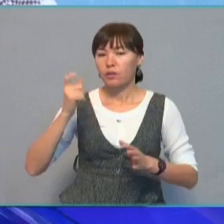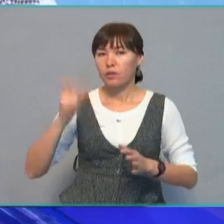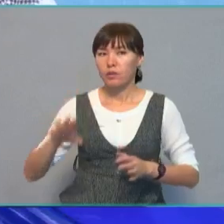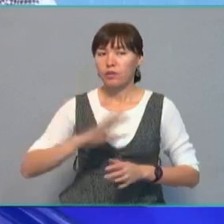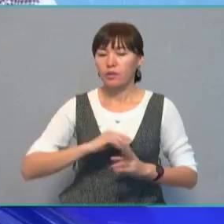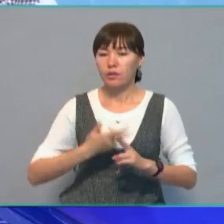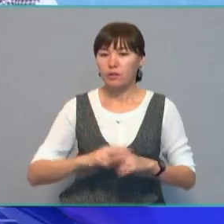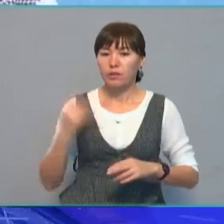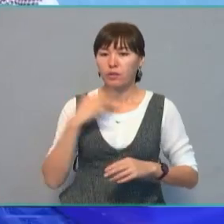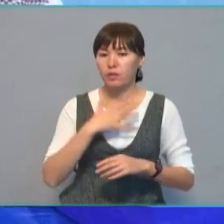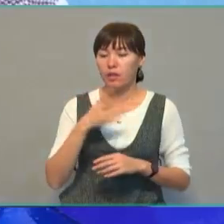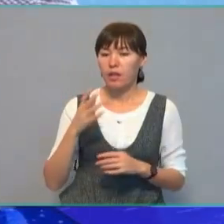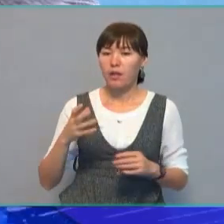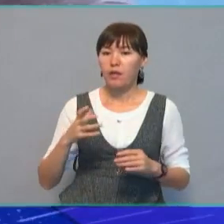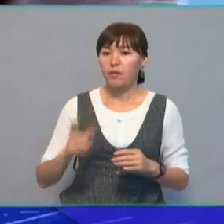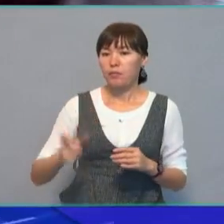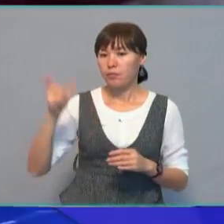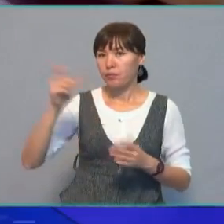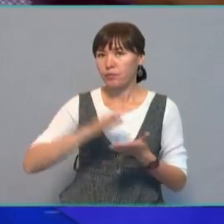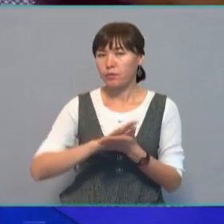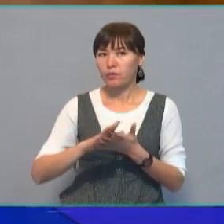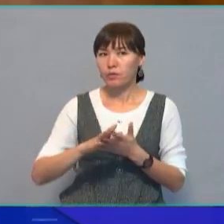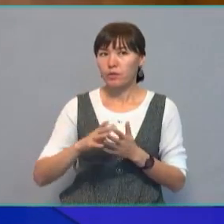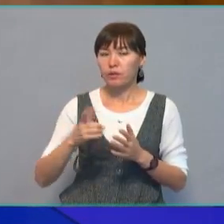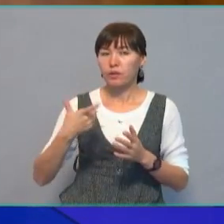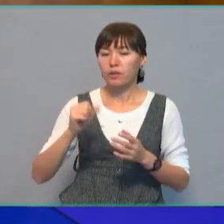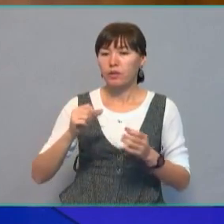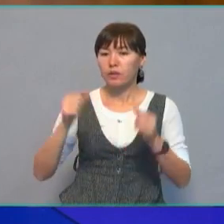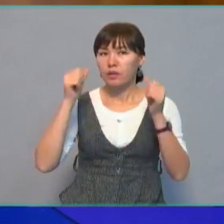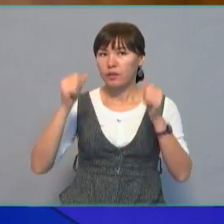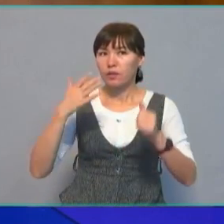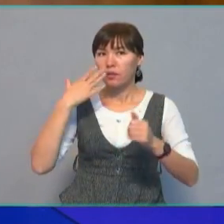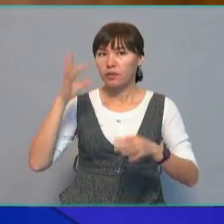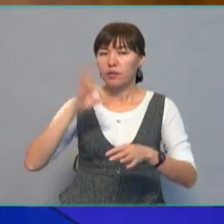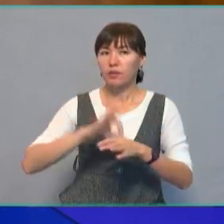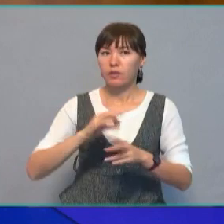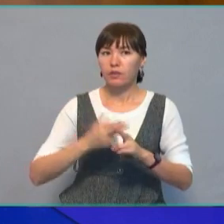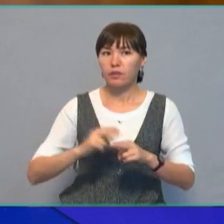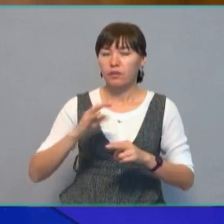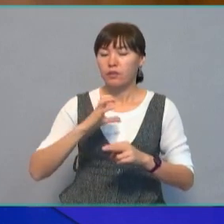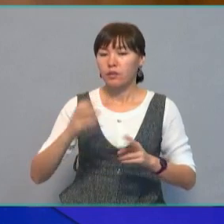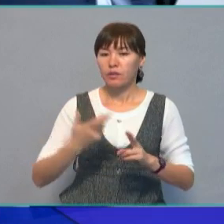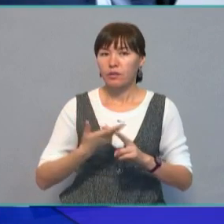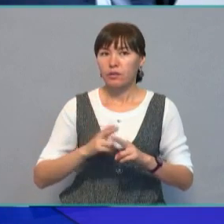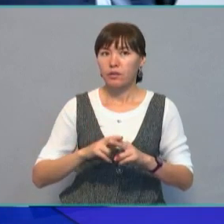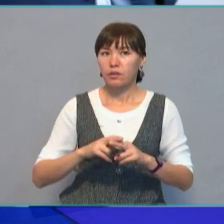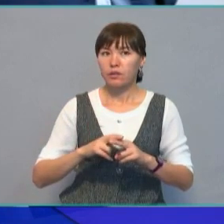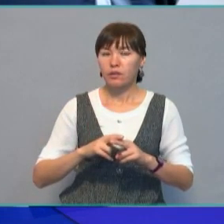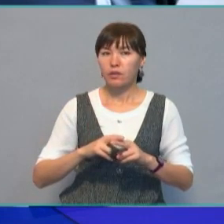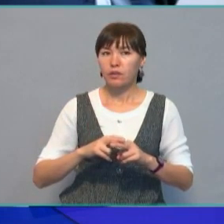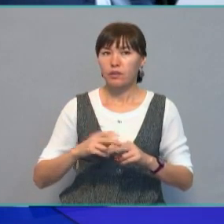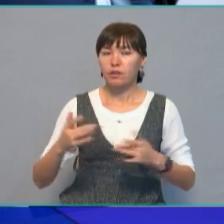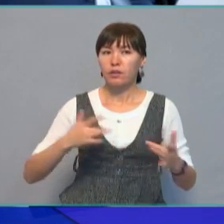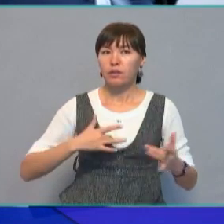болды. Олардың дені пеш құбырын тазалау және газ қондырылған шығатын естен уланғандар. Төтеншіліктер орны